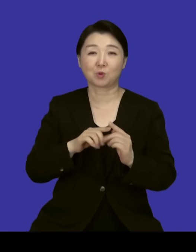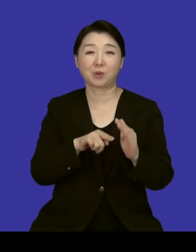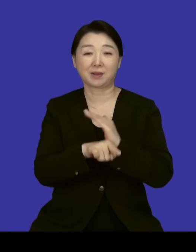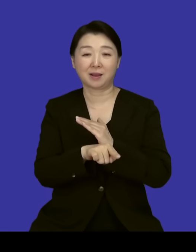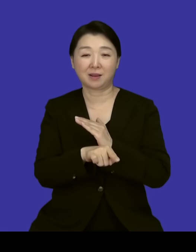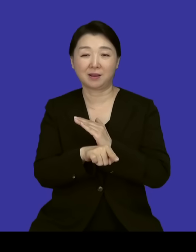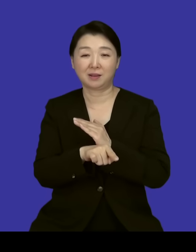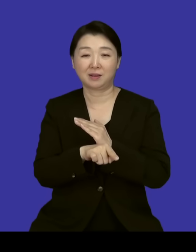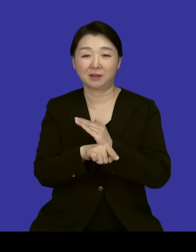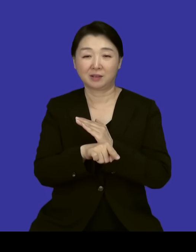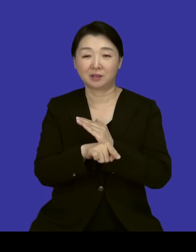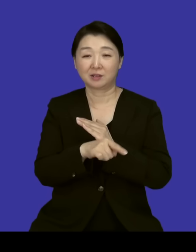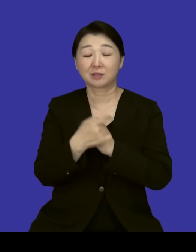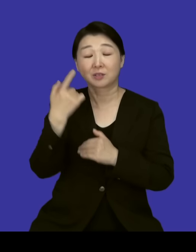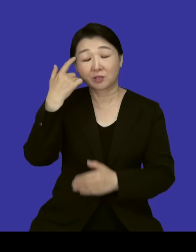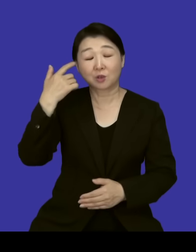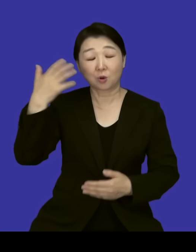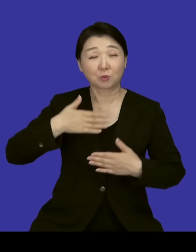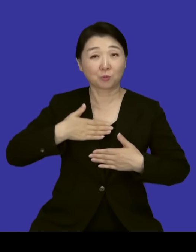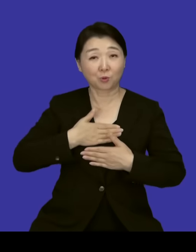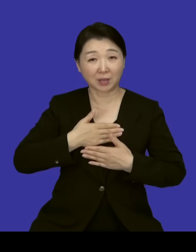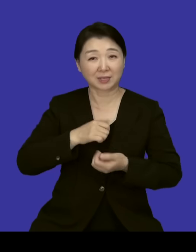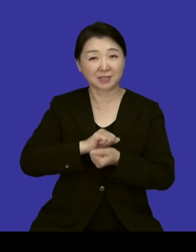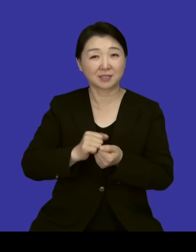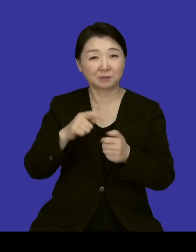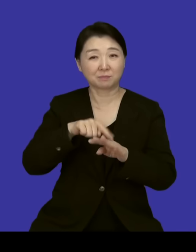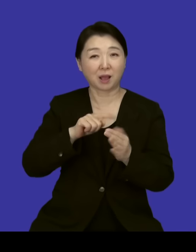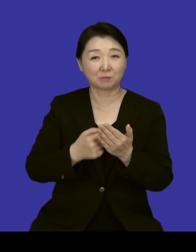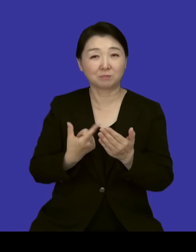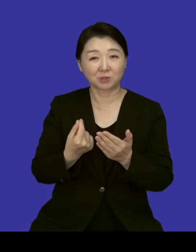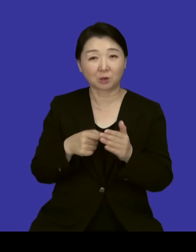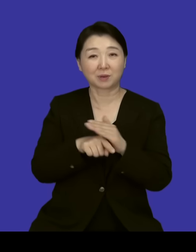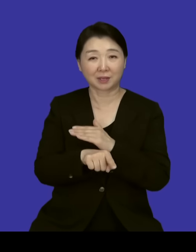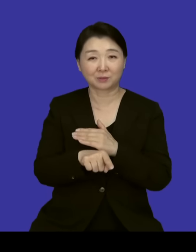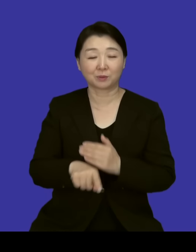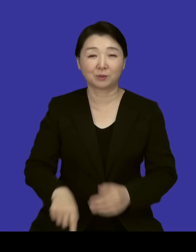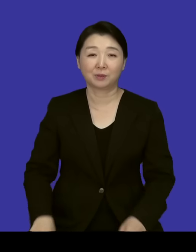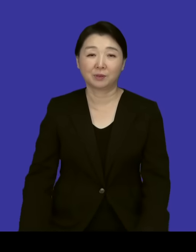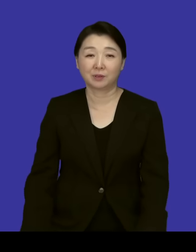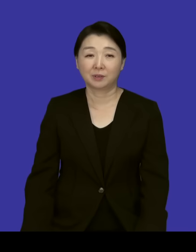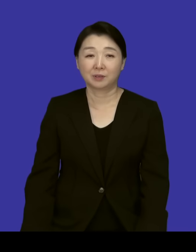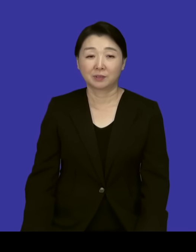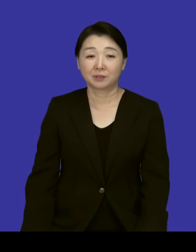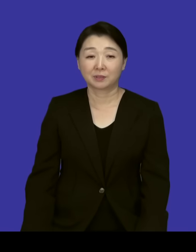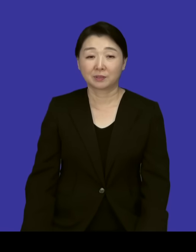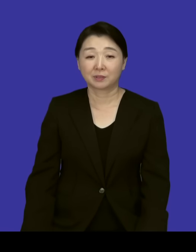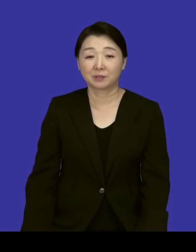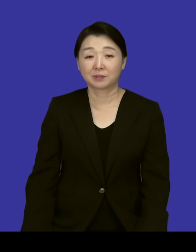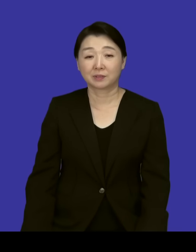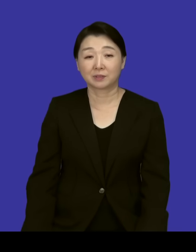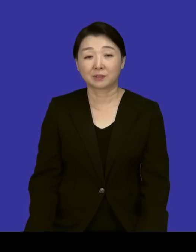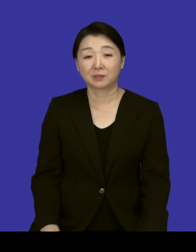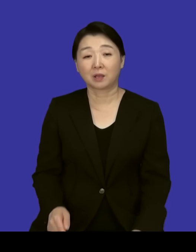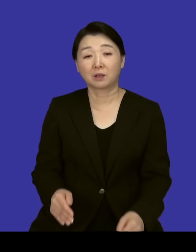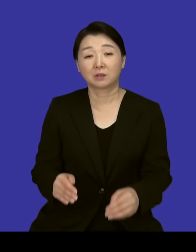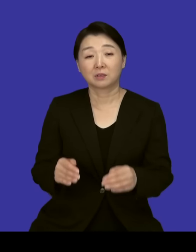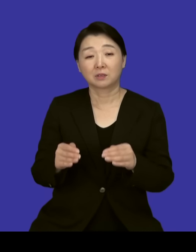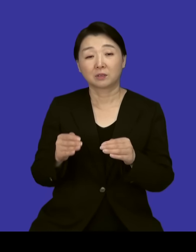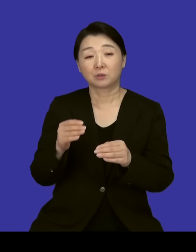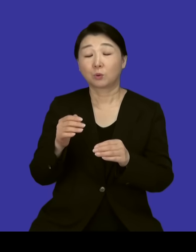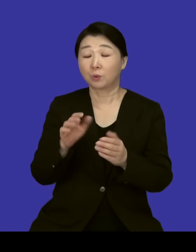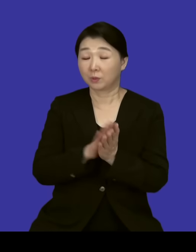그래도 영혼을 목욕한다는 마음으로 갔어요. 네네. 그러다가 이제 김하중 대사님의 하느님의 대사 그 책을 보다